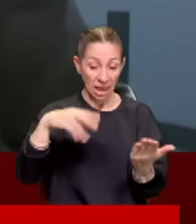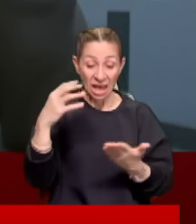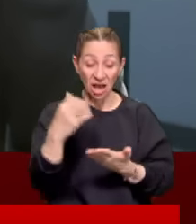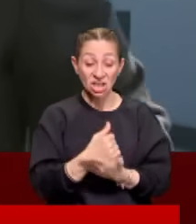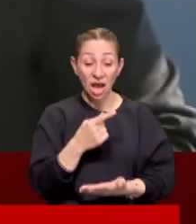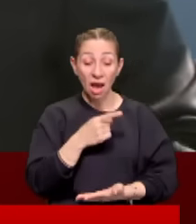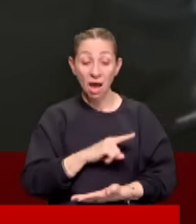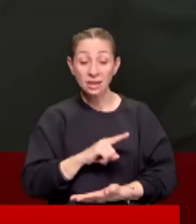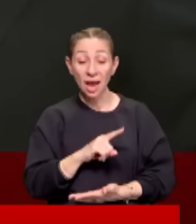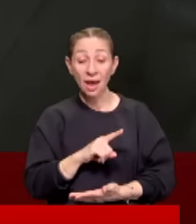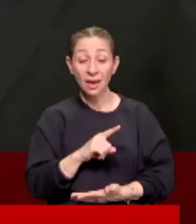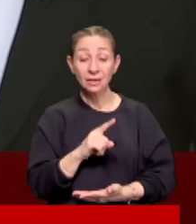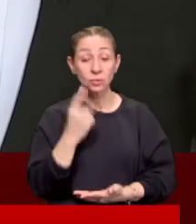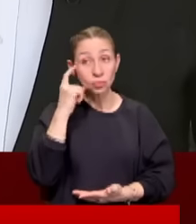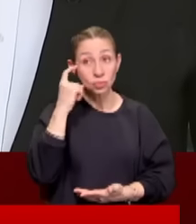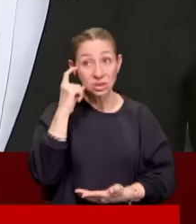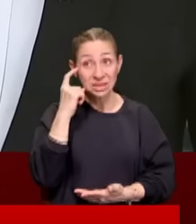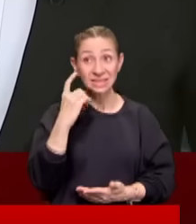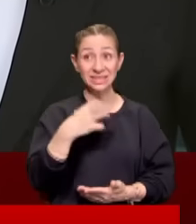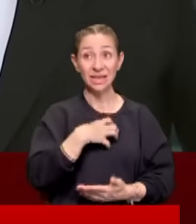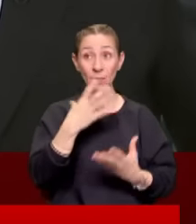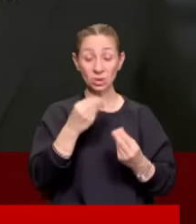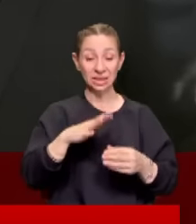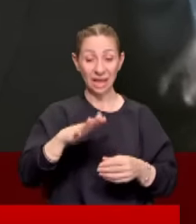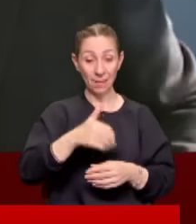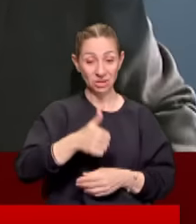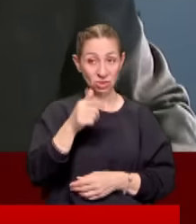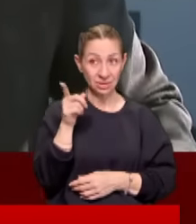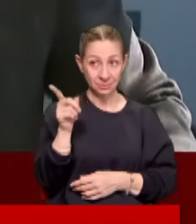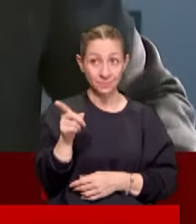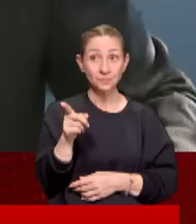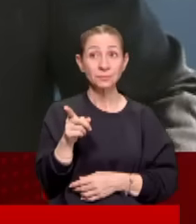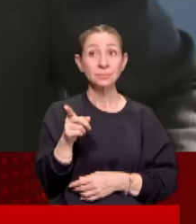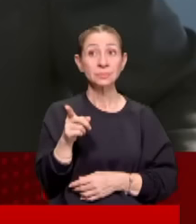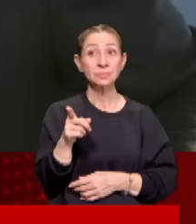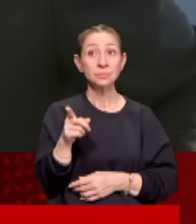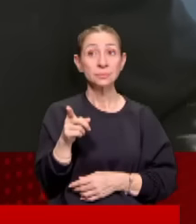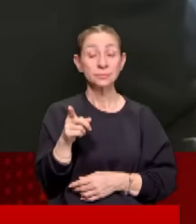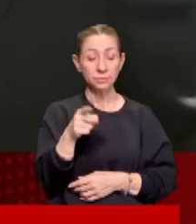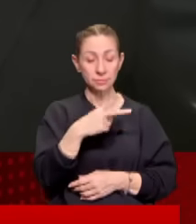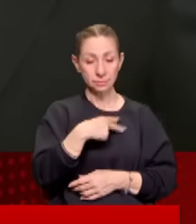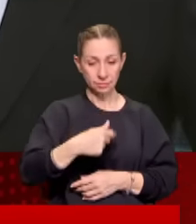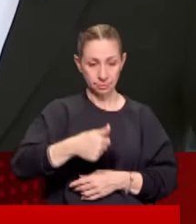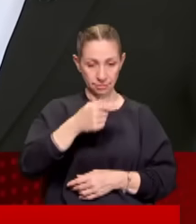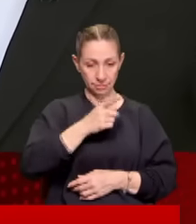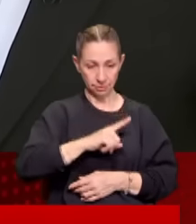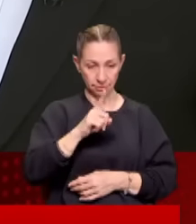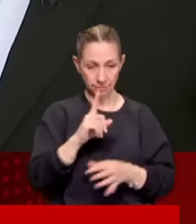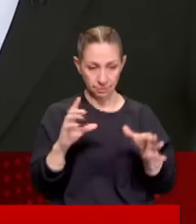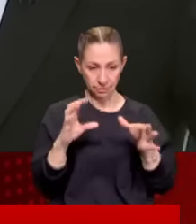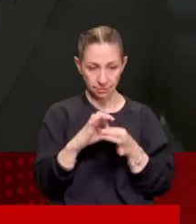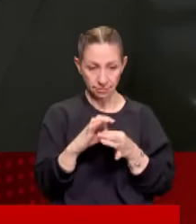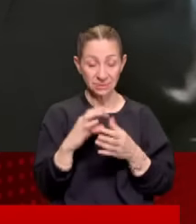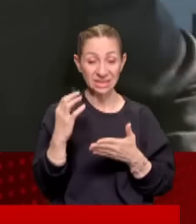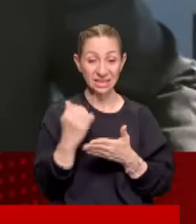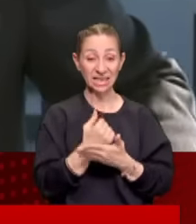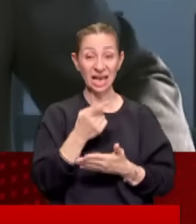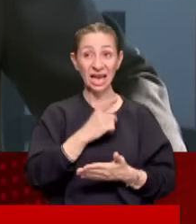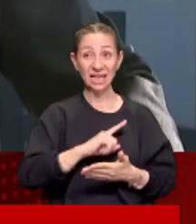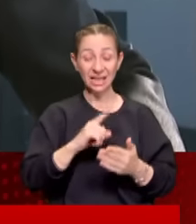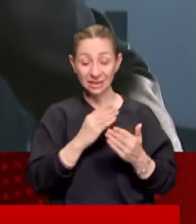aday mottosu ve tezinin sahibi olan Sayın Genel Başkan'ın burada belediye başkan adaylarına ilişkinde kazanacak